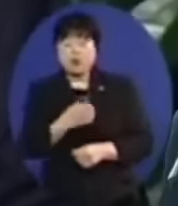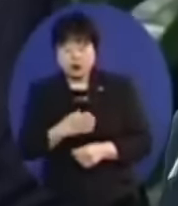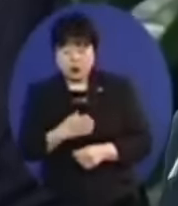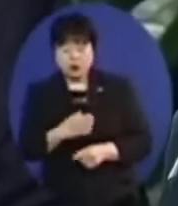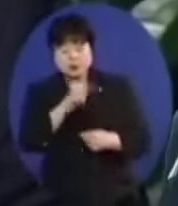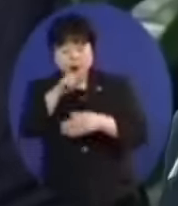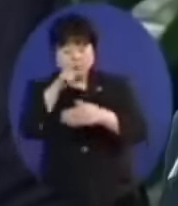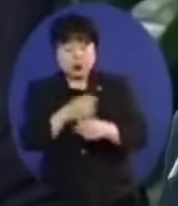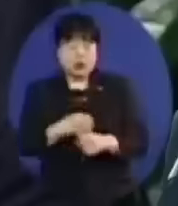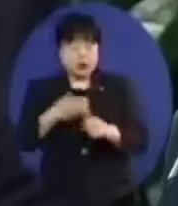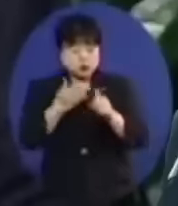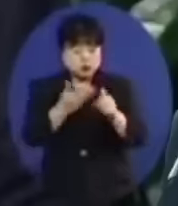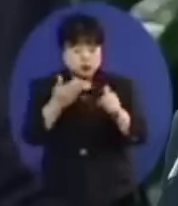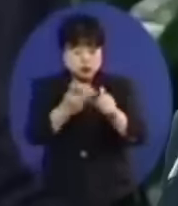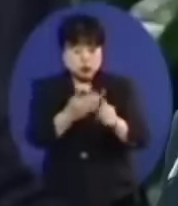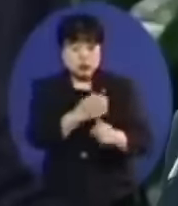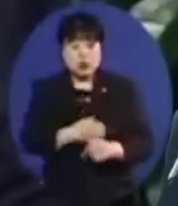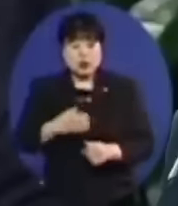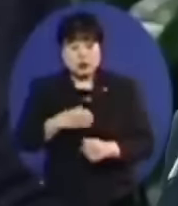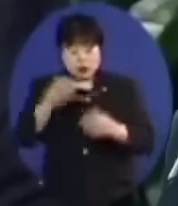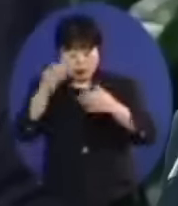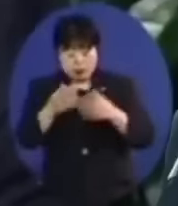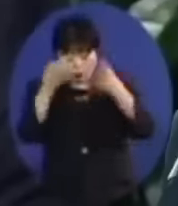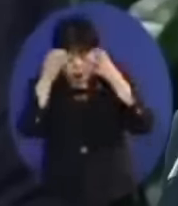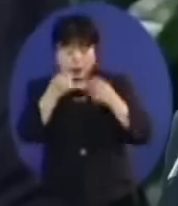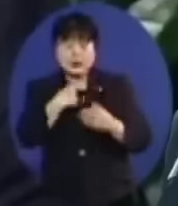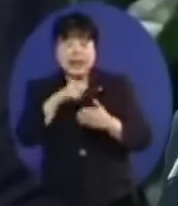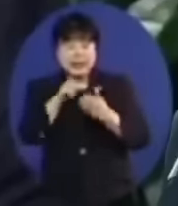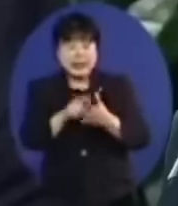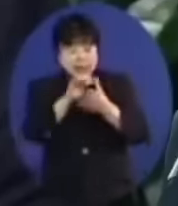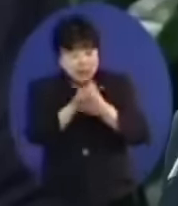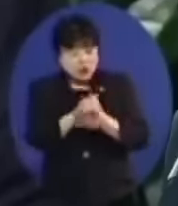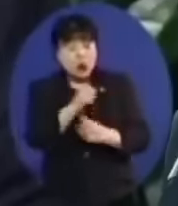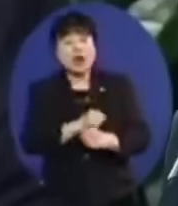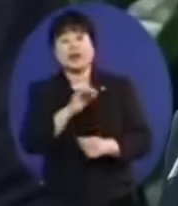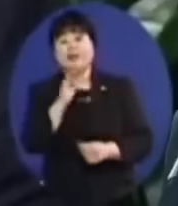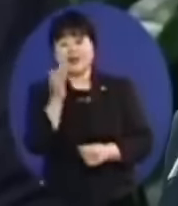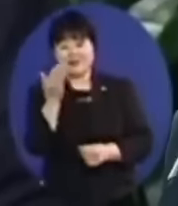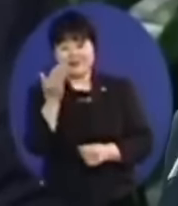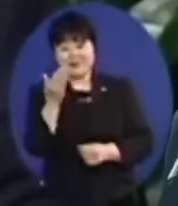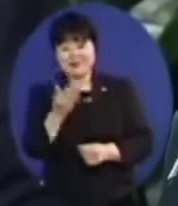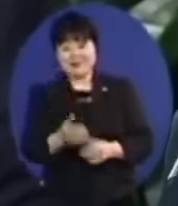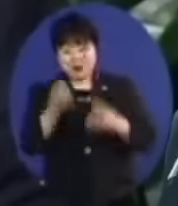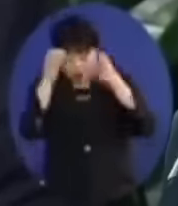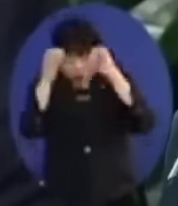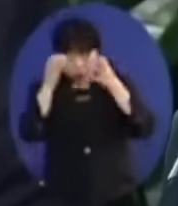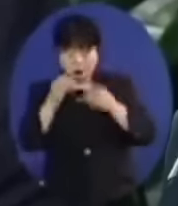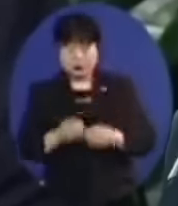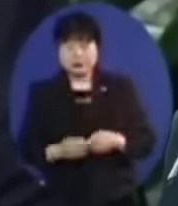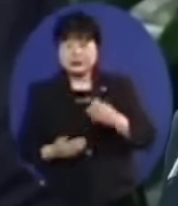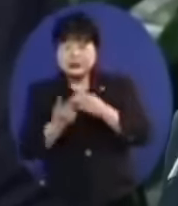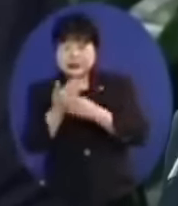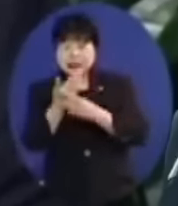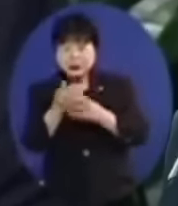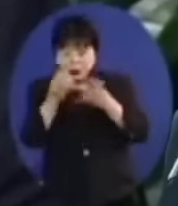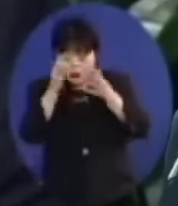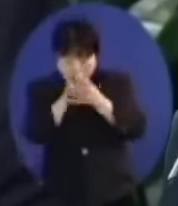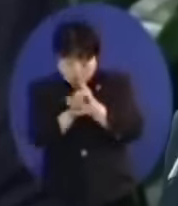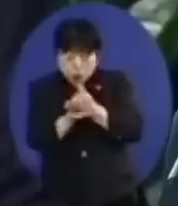생활의 괴로움이든 괴로움 다음은 기도 안 할 사람 아무도 없어요. 고통스러운데 기도 안 할 사람 누가